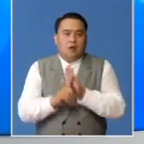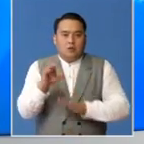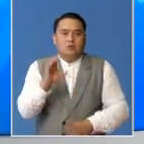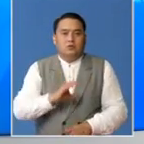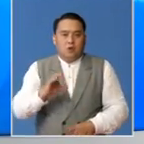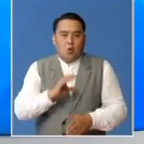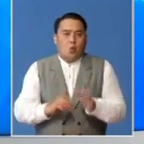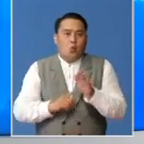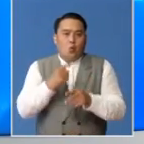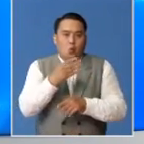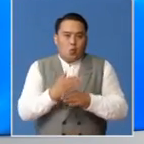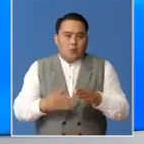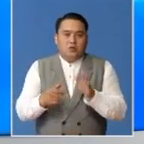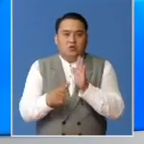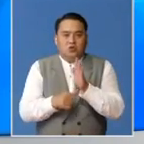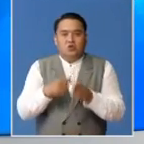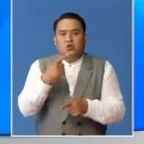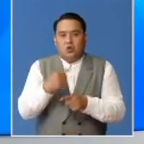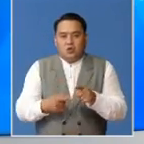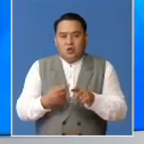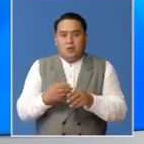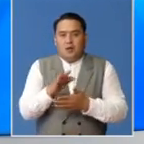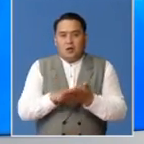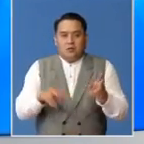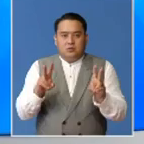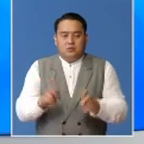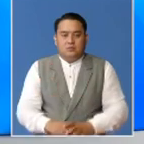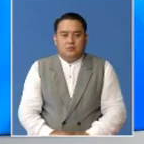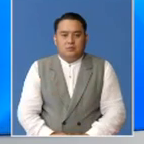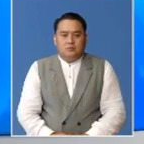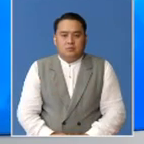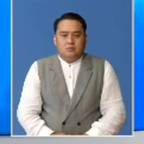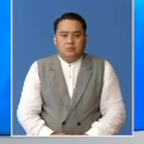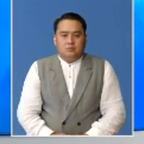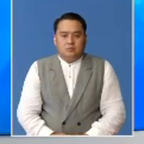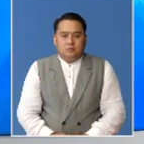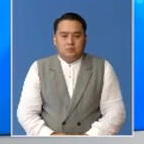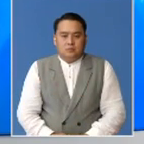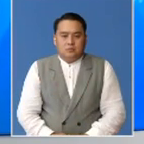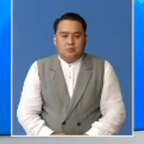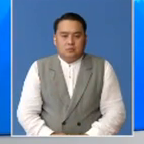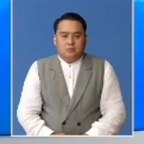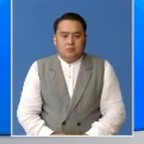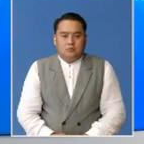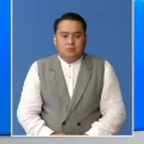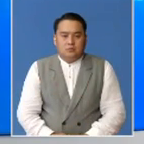сентября убрана лишь шестая часть урожая. Продолжение темы в обзоре республиканских